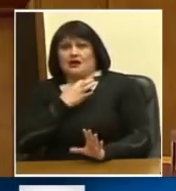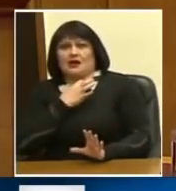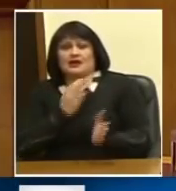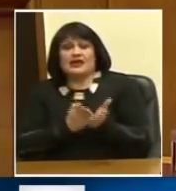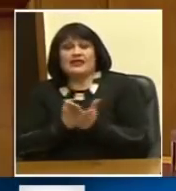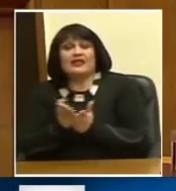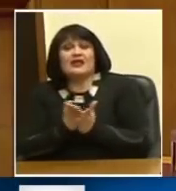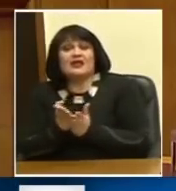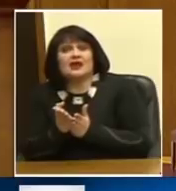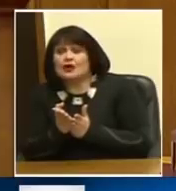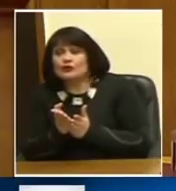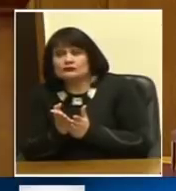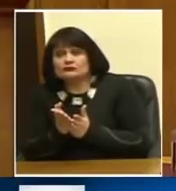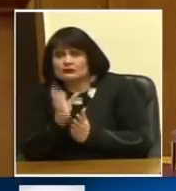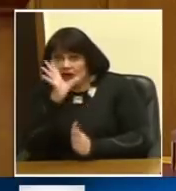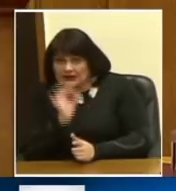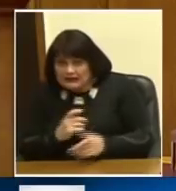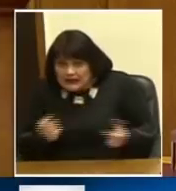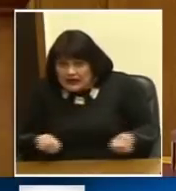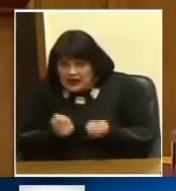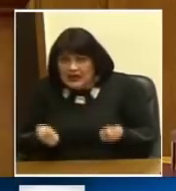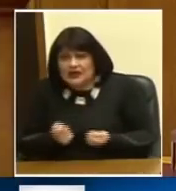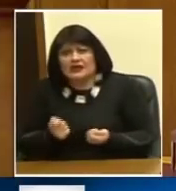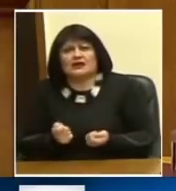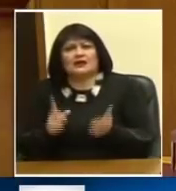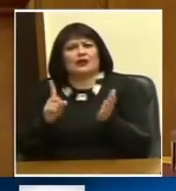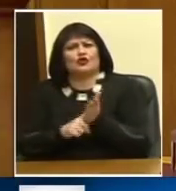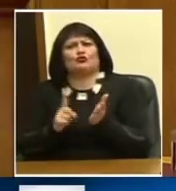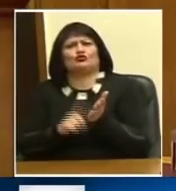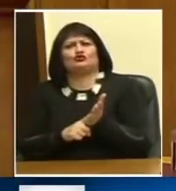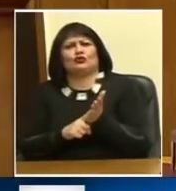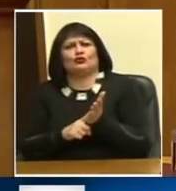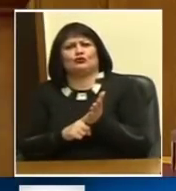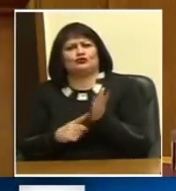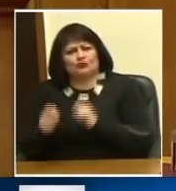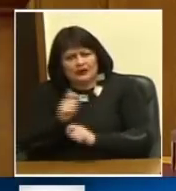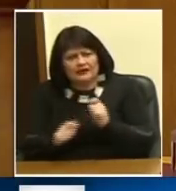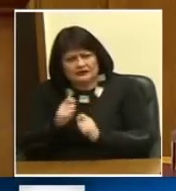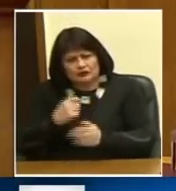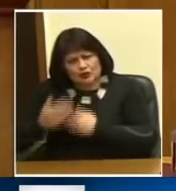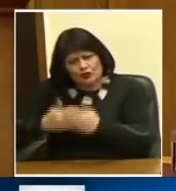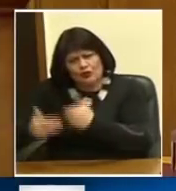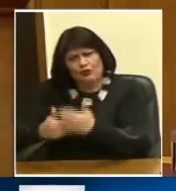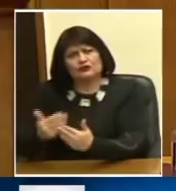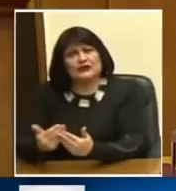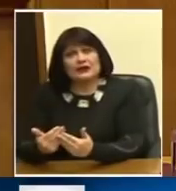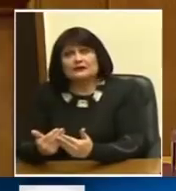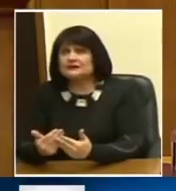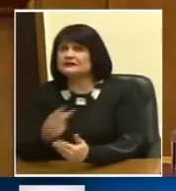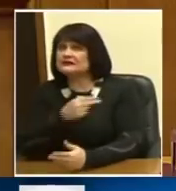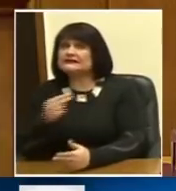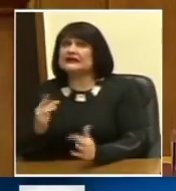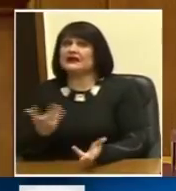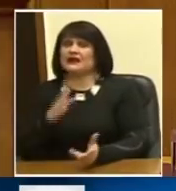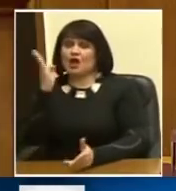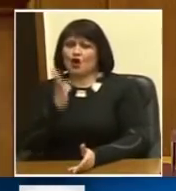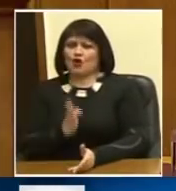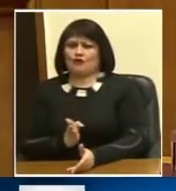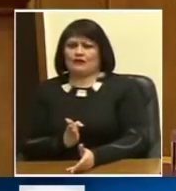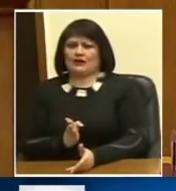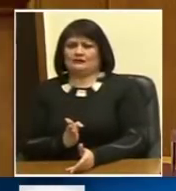πραγματικότητα καθόρισε όλους τους νόμους που εκδόθηκαν όλα αυτά τα χρόνια δεν είναι ρογμή. Πού